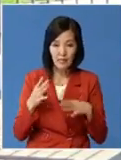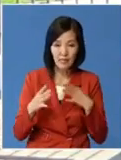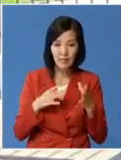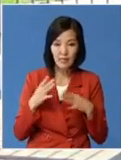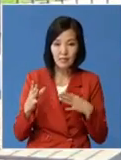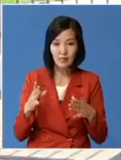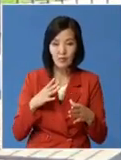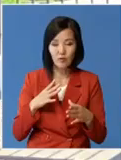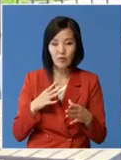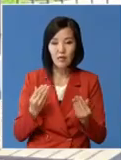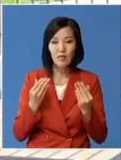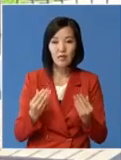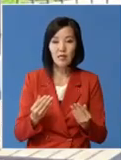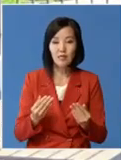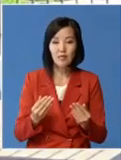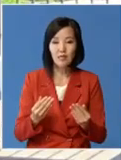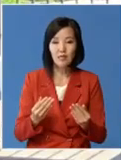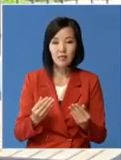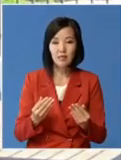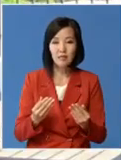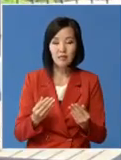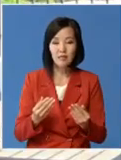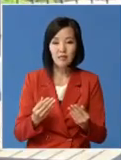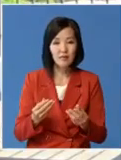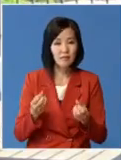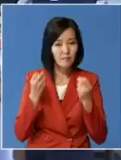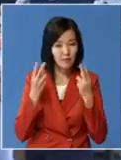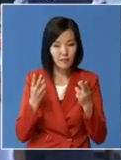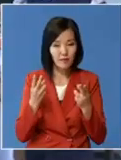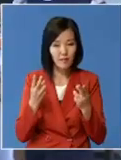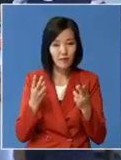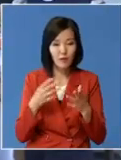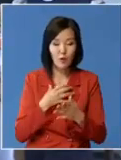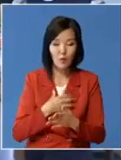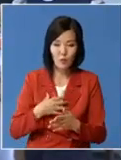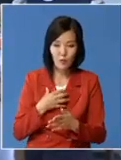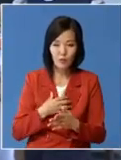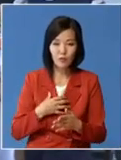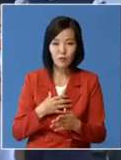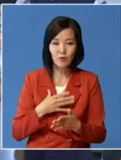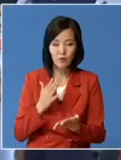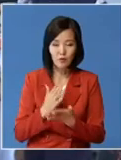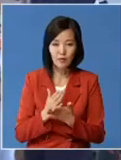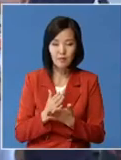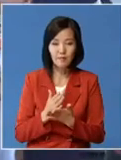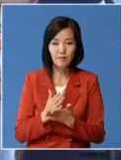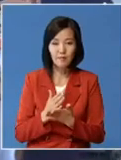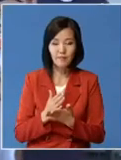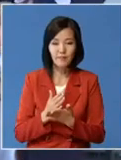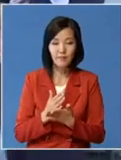Құдай білет. Енді содан Құдайдан сұрап отырып, қобалжып тұрмын. Енді